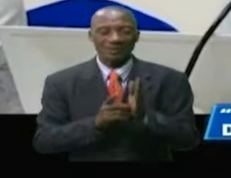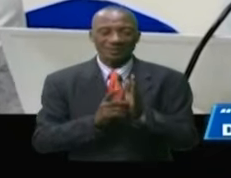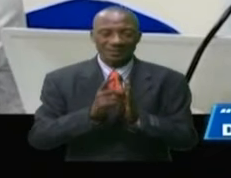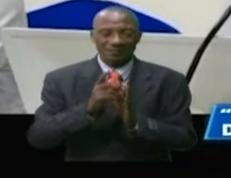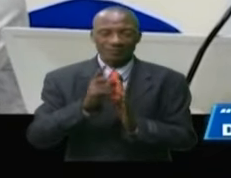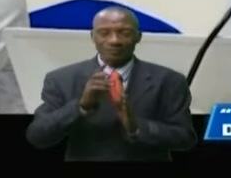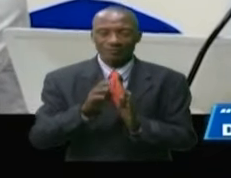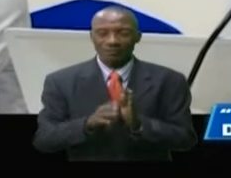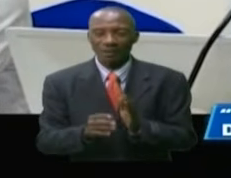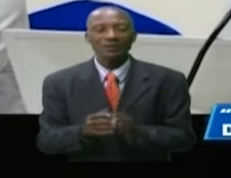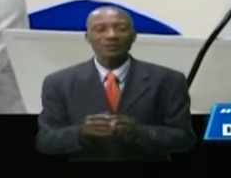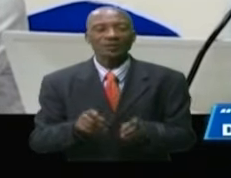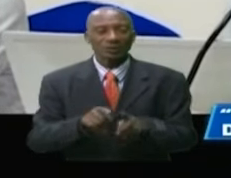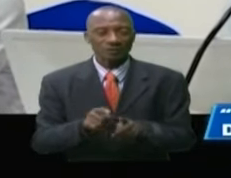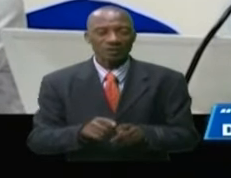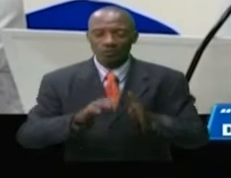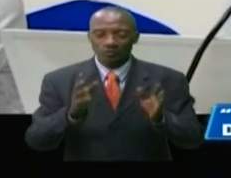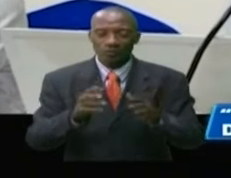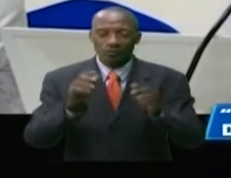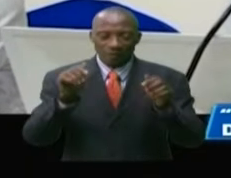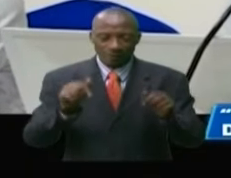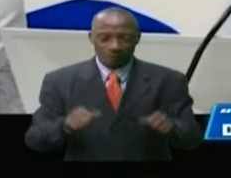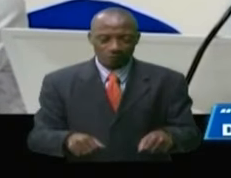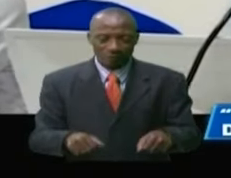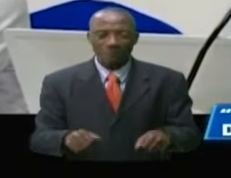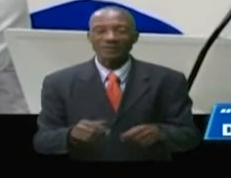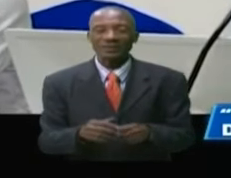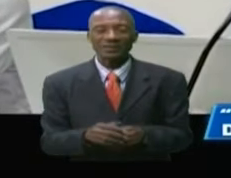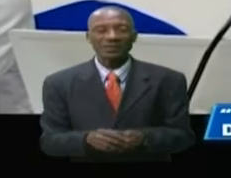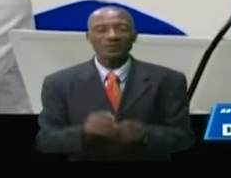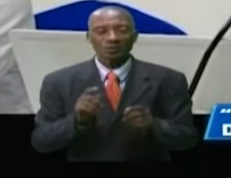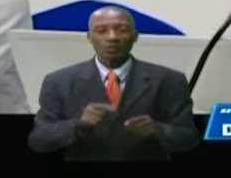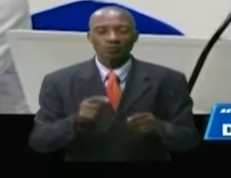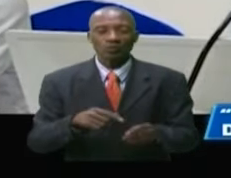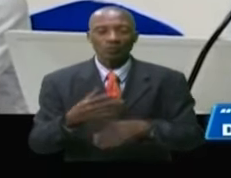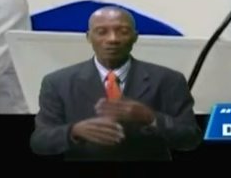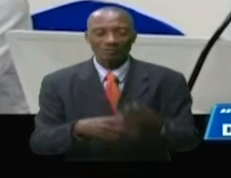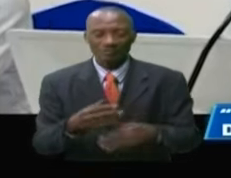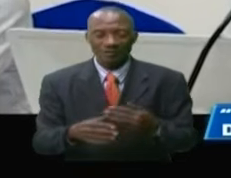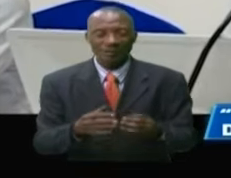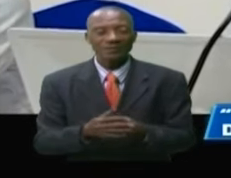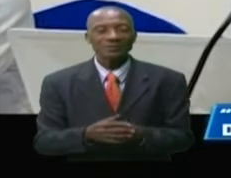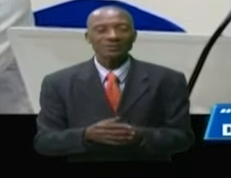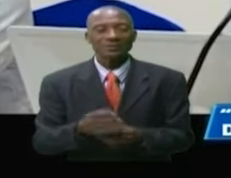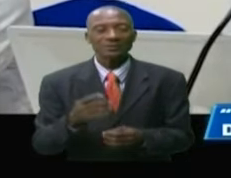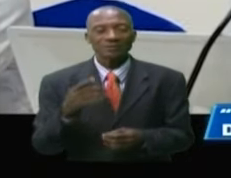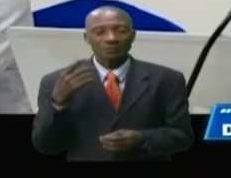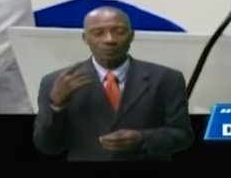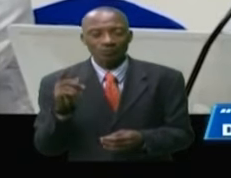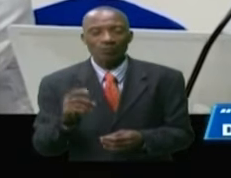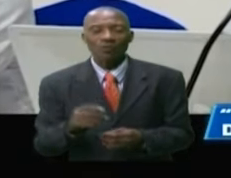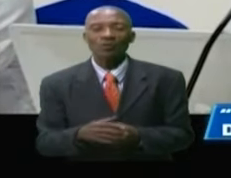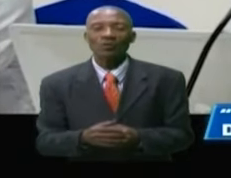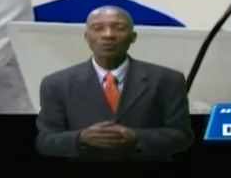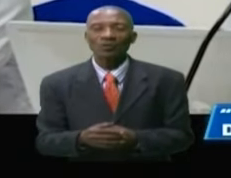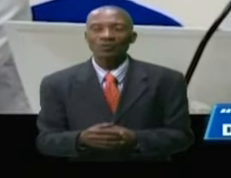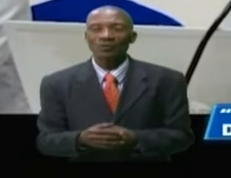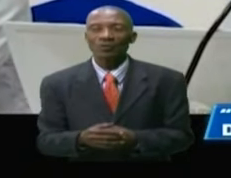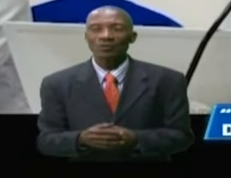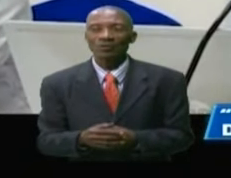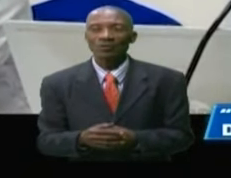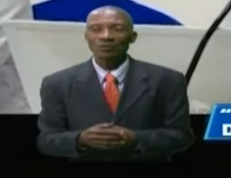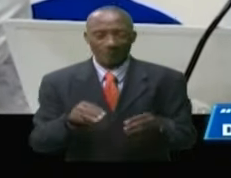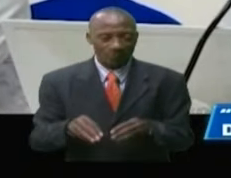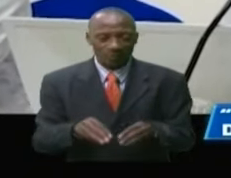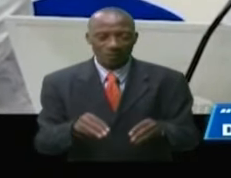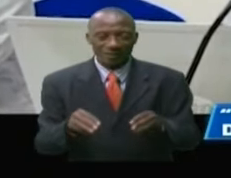de possibilités non formelles devrait être offert aux adultes de tous âges selon des modalités